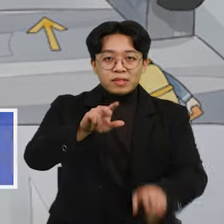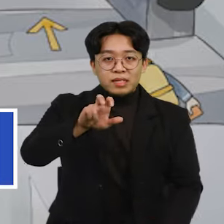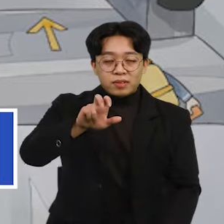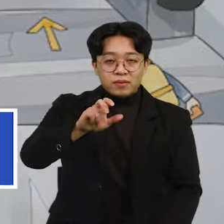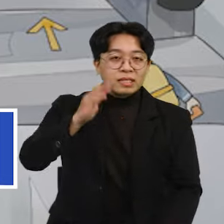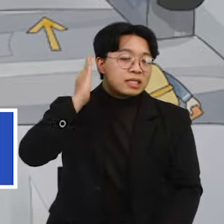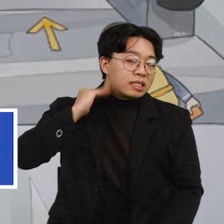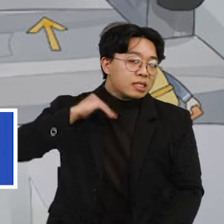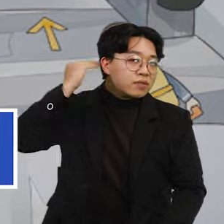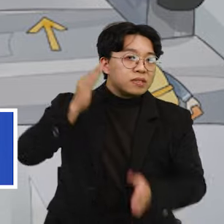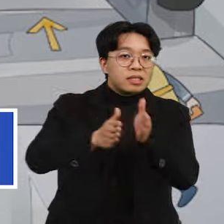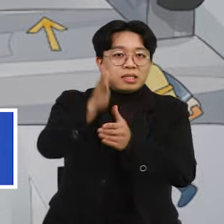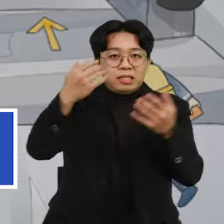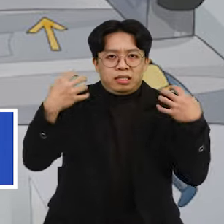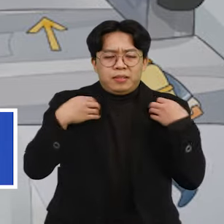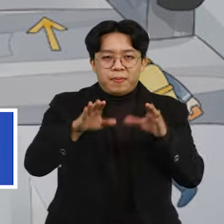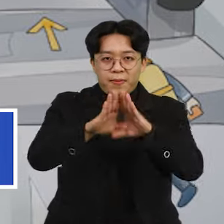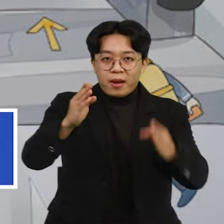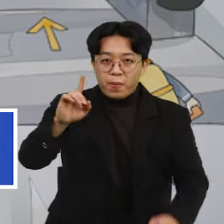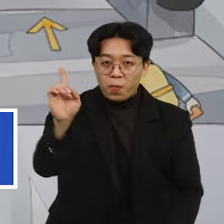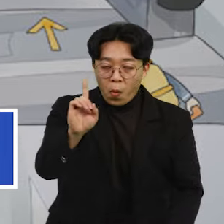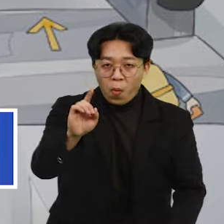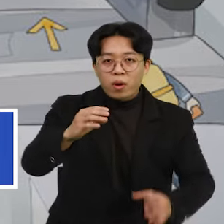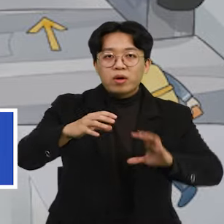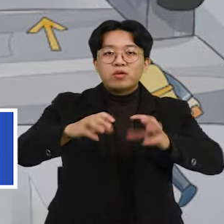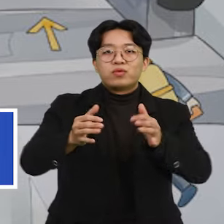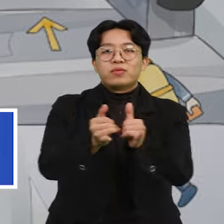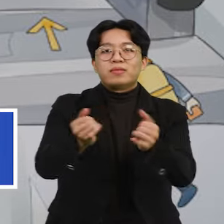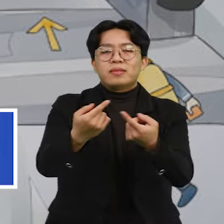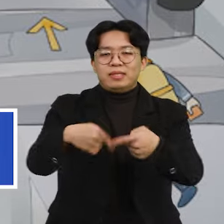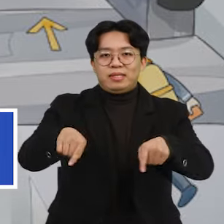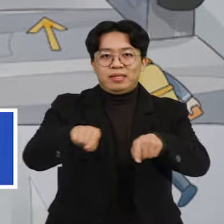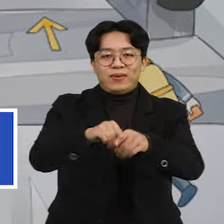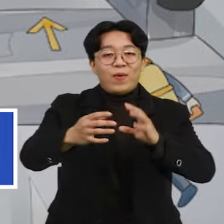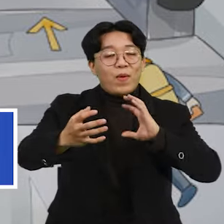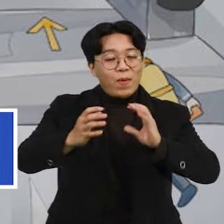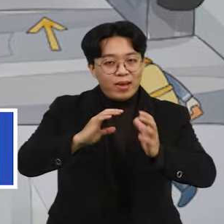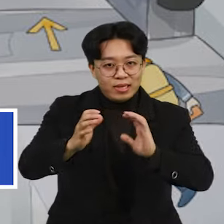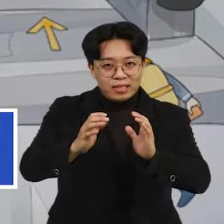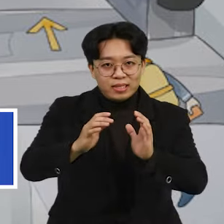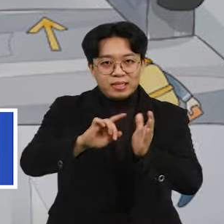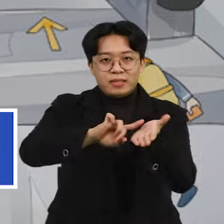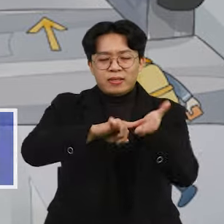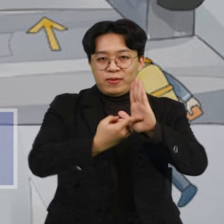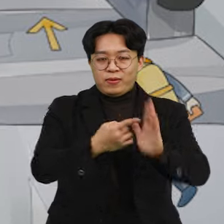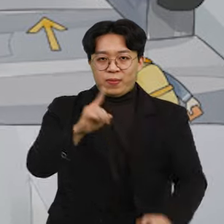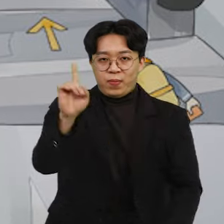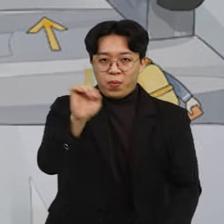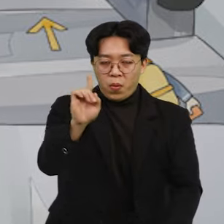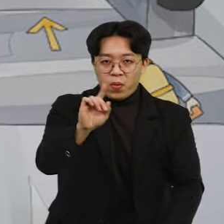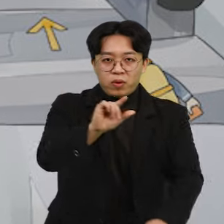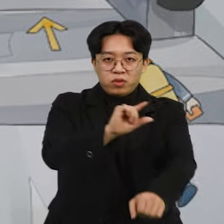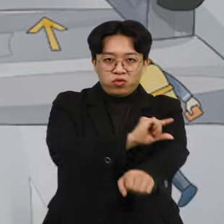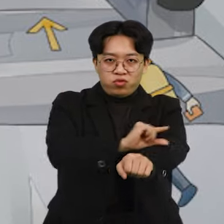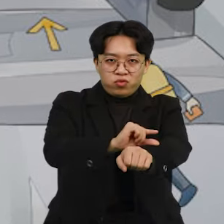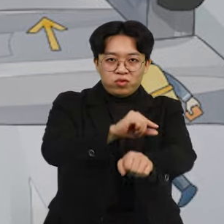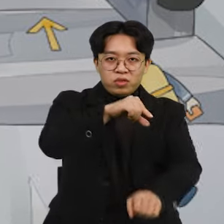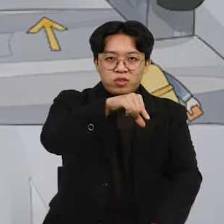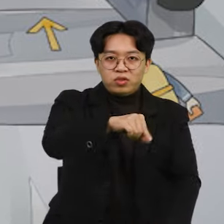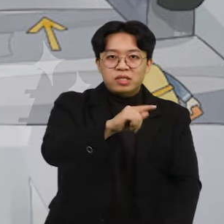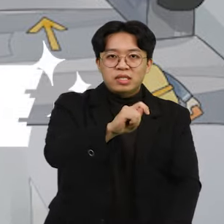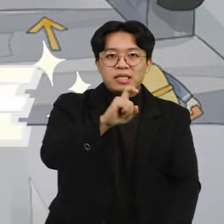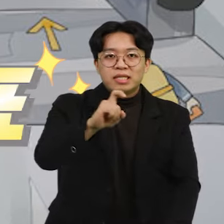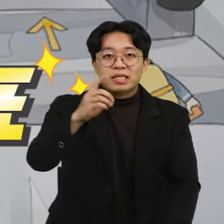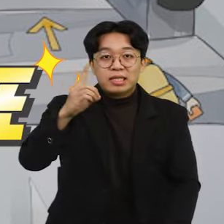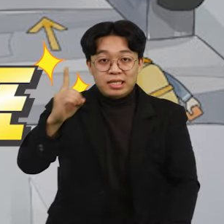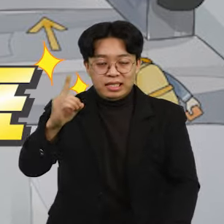지난 25일 의정부 시청에서 열린 대통령 주재 국민과 함께하는 민생토론회에서 정부는 GTX-D